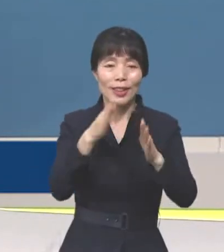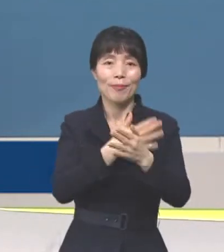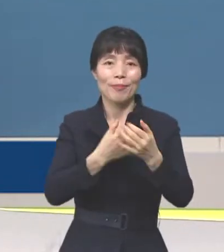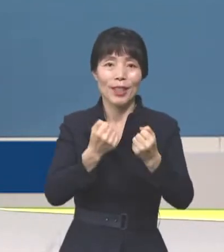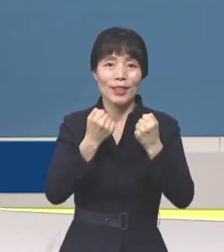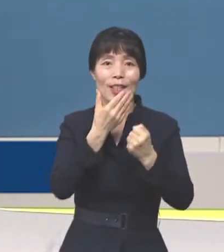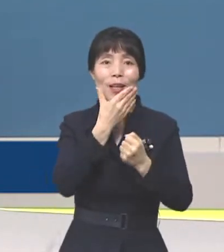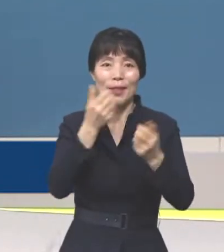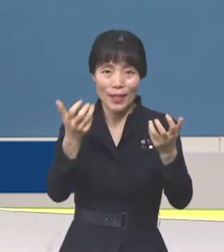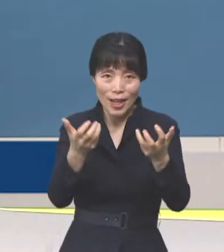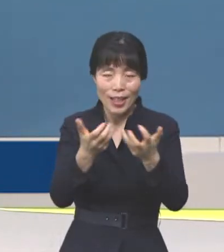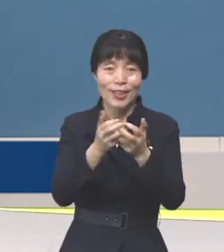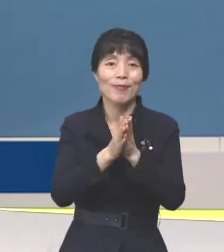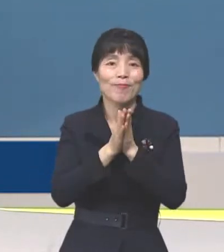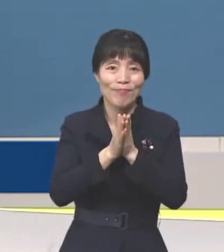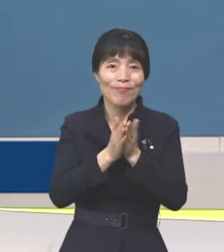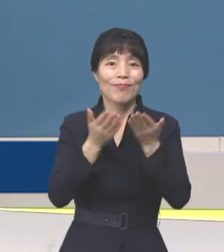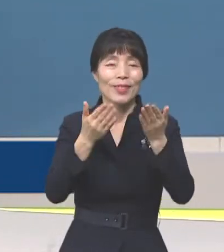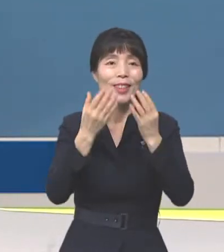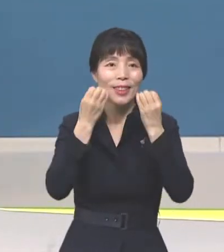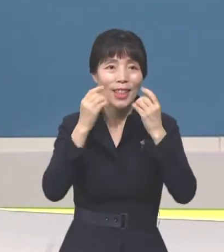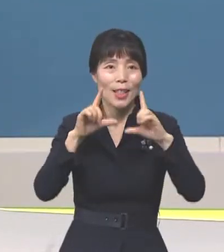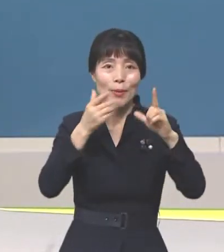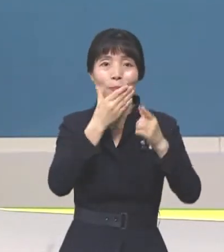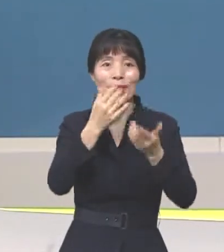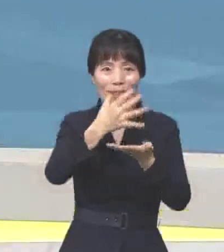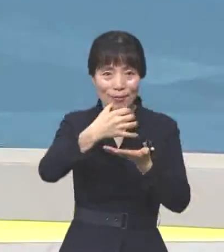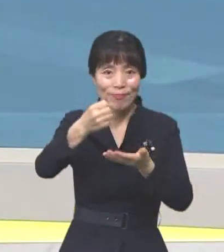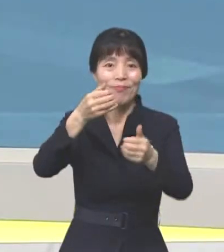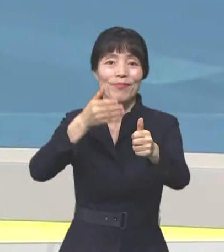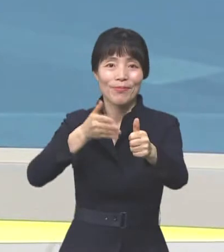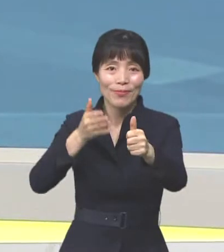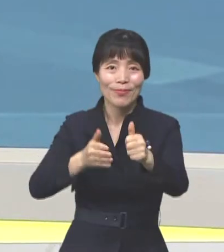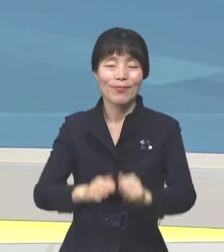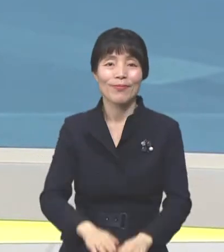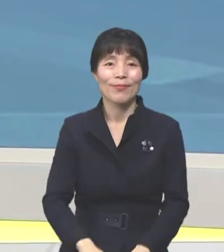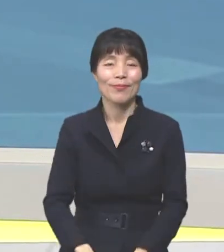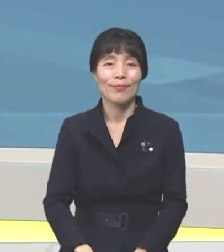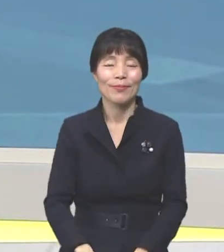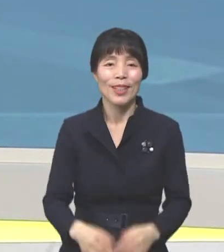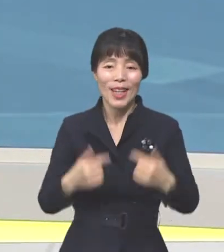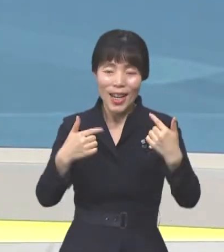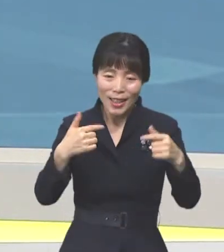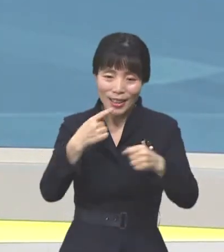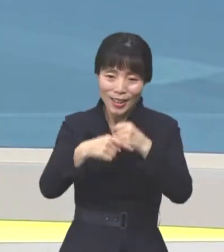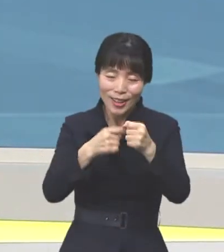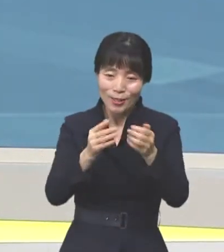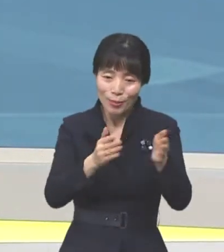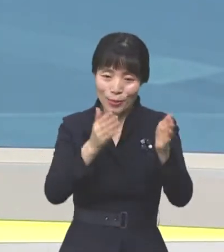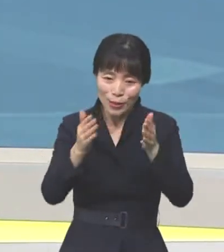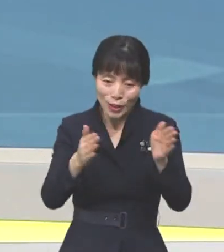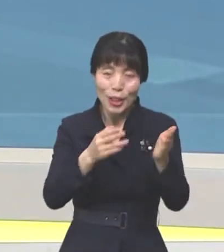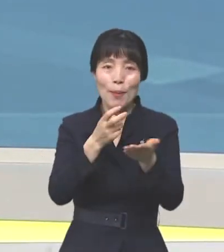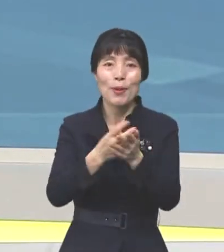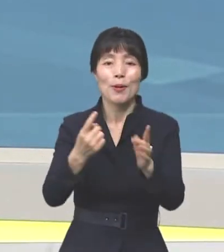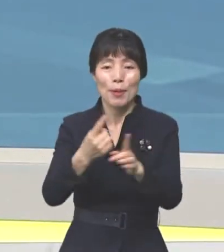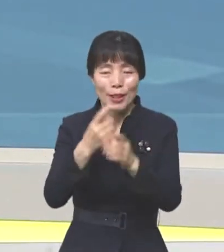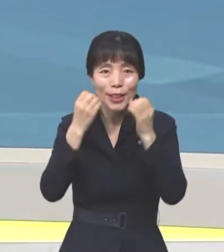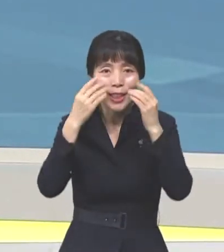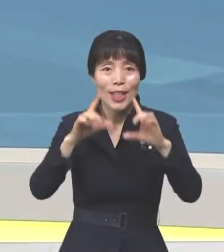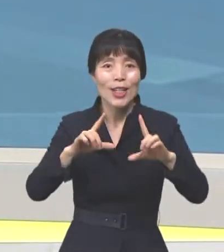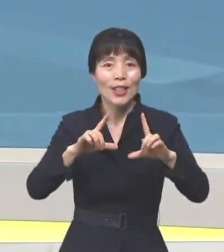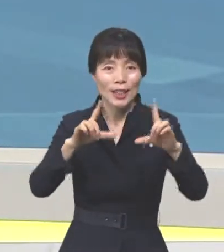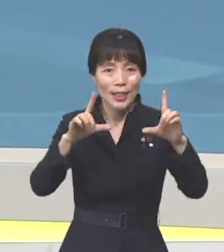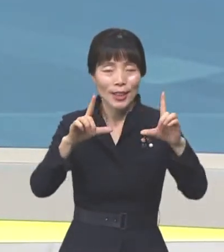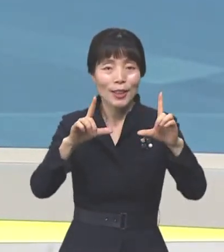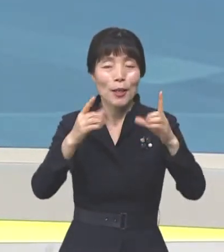행복이 깃들기를 기원드립니다. 새해 복 많이 받으세요. 네, 매년 해가 바뀌면 제도가 바뀌고 새로 생기는 것들이 있죠. 인천은